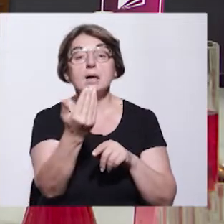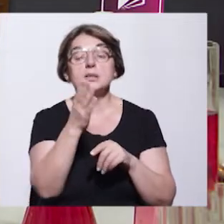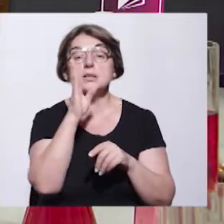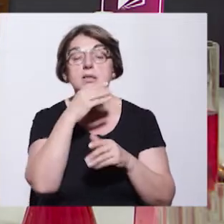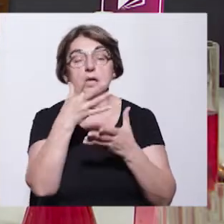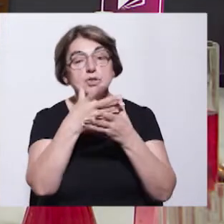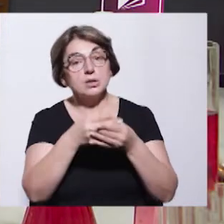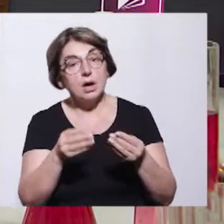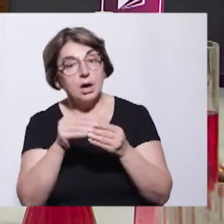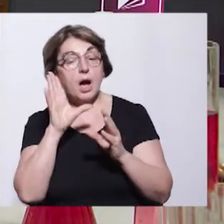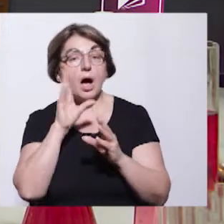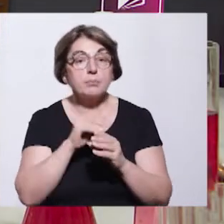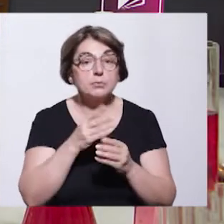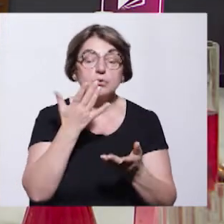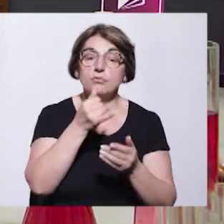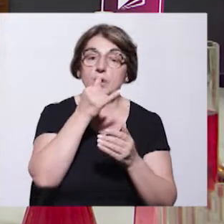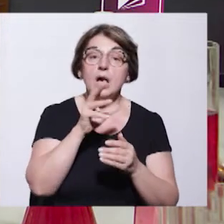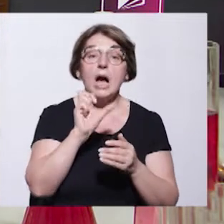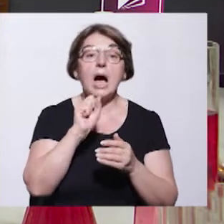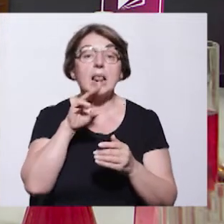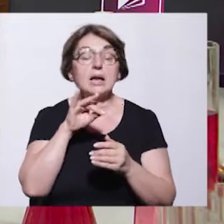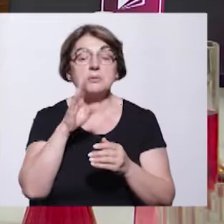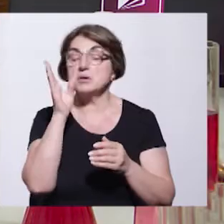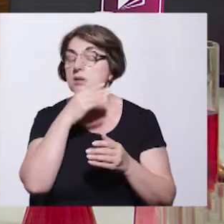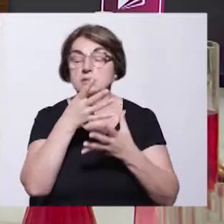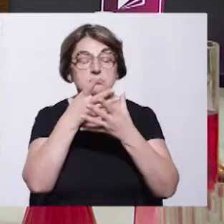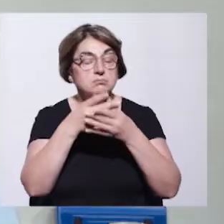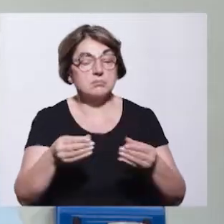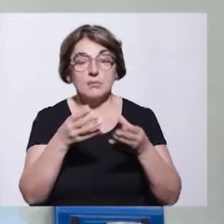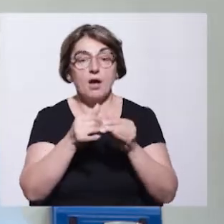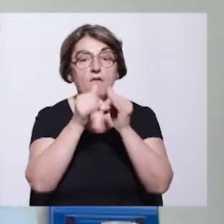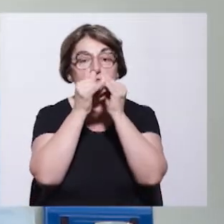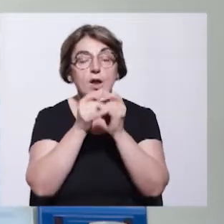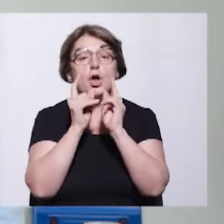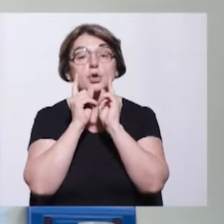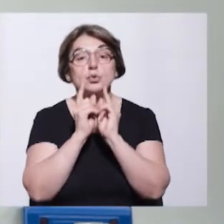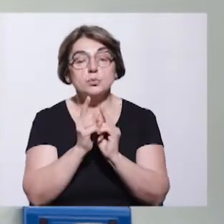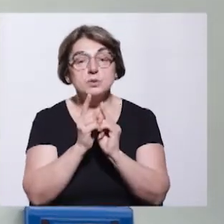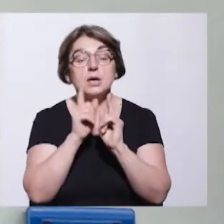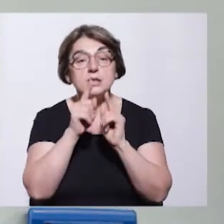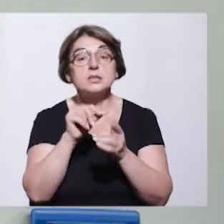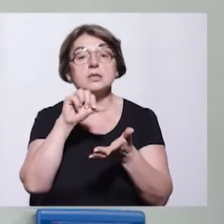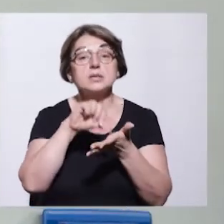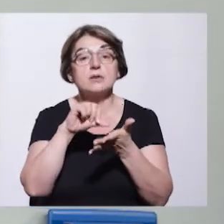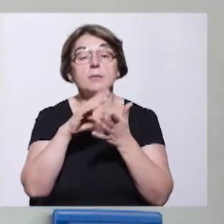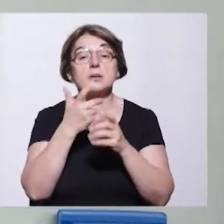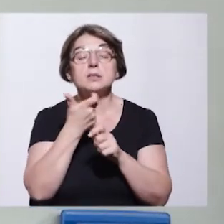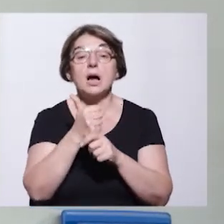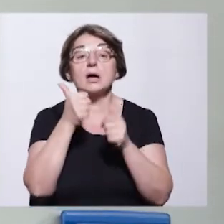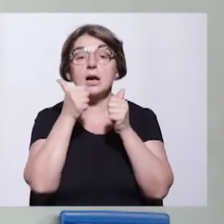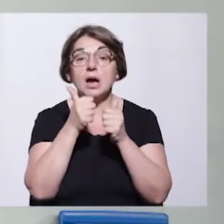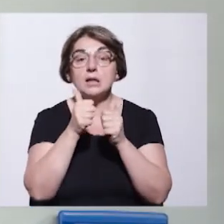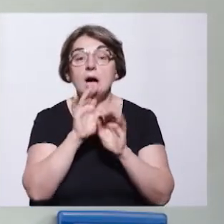წყალში ხსნადობა. ალკანები წყალში არ იხსნებიან, თუმცა ისინი წარმოადგენენ საკმაოდ